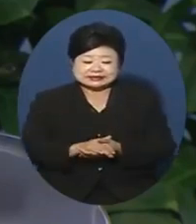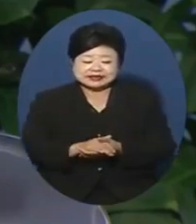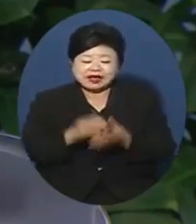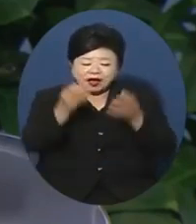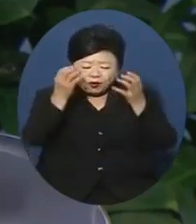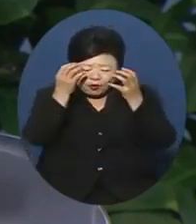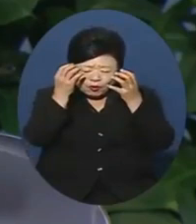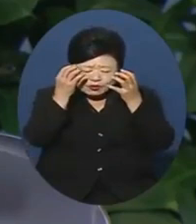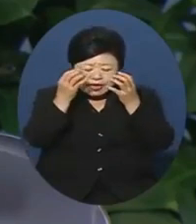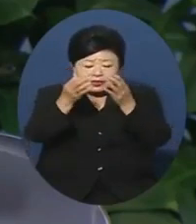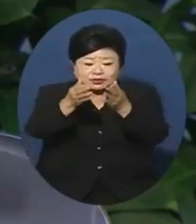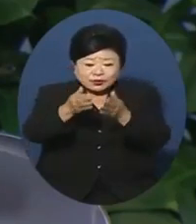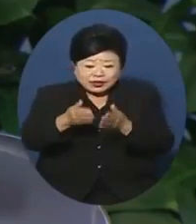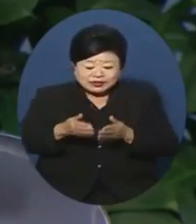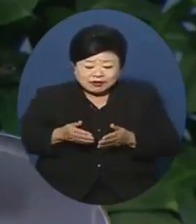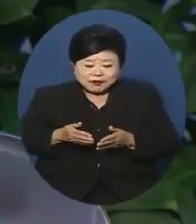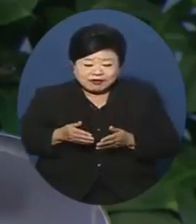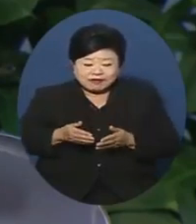고생을 통해서